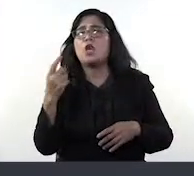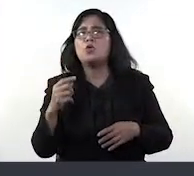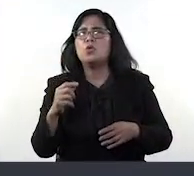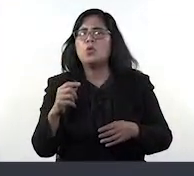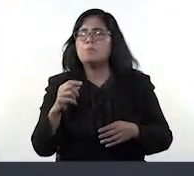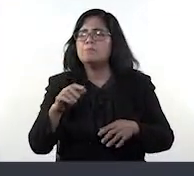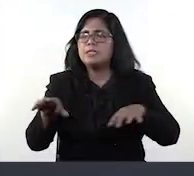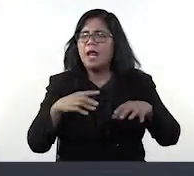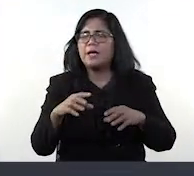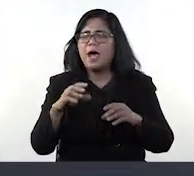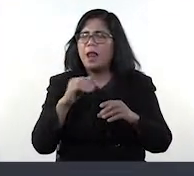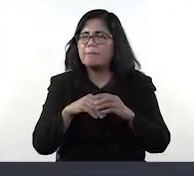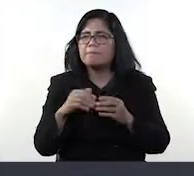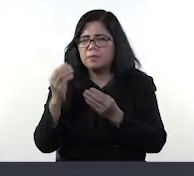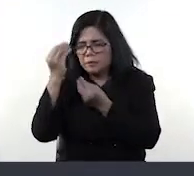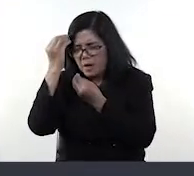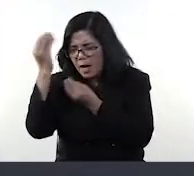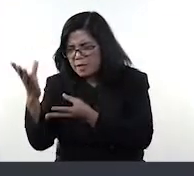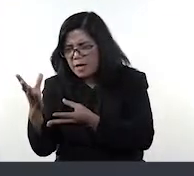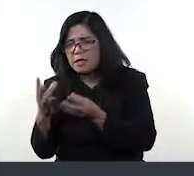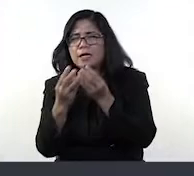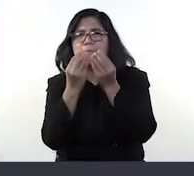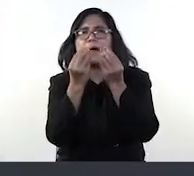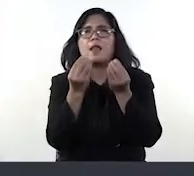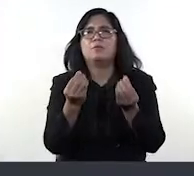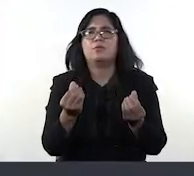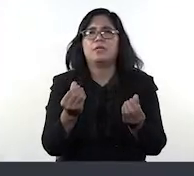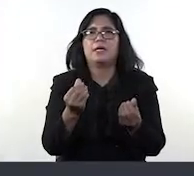selalu berjalan ketaatan dan kelemahlembutan ini penting